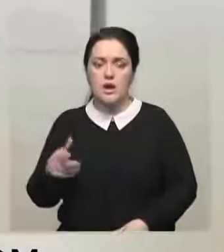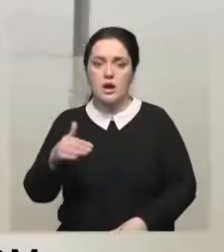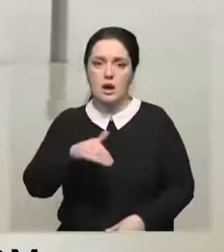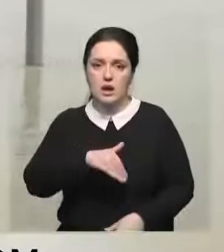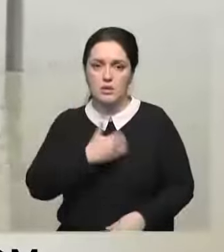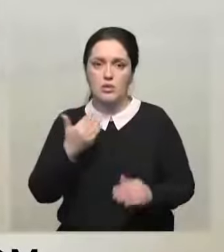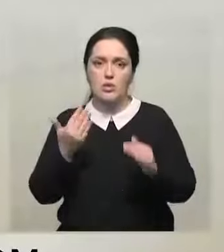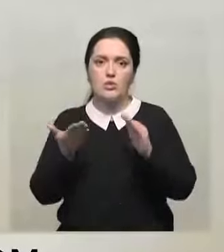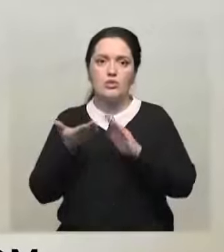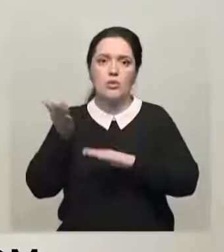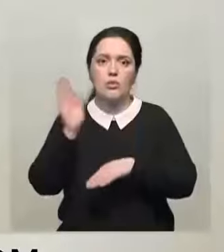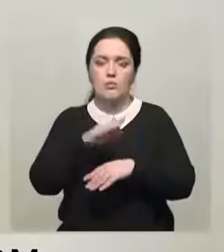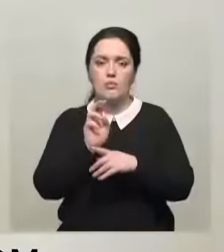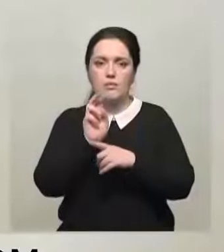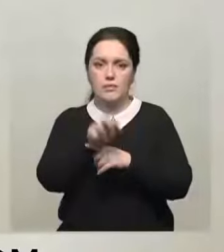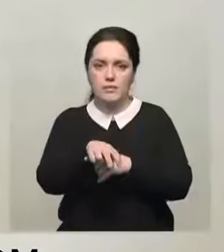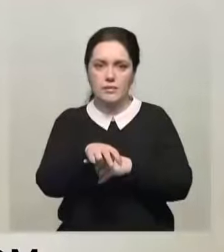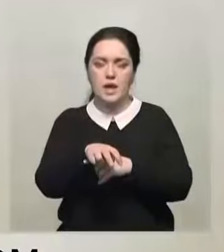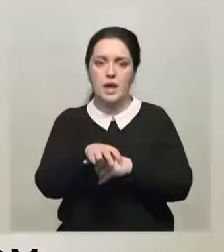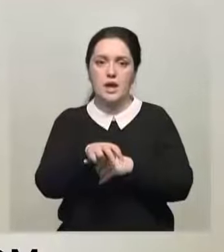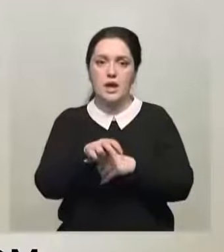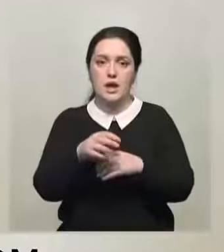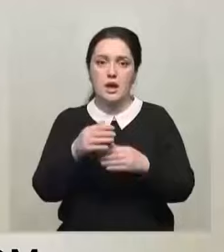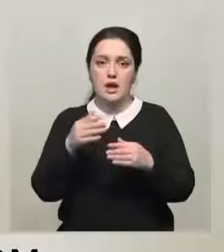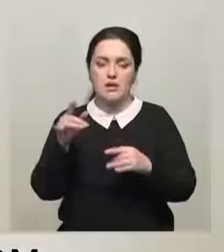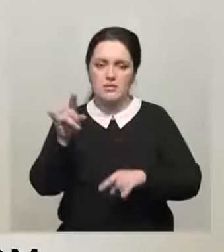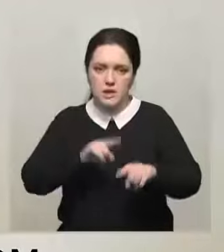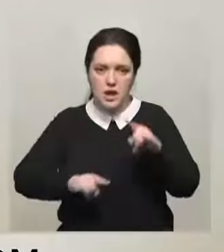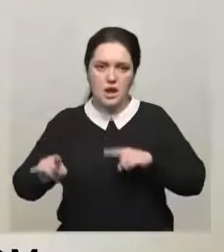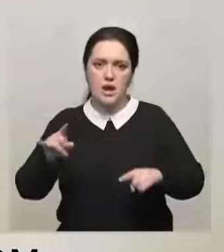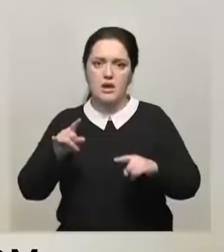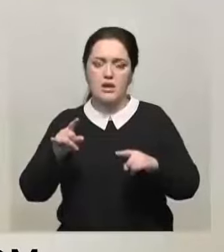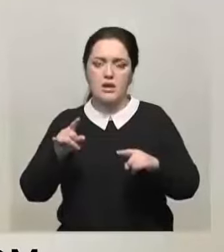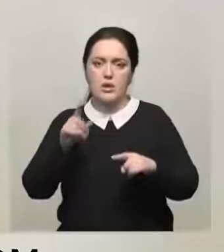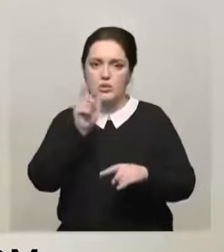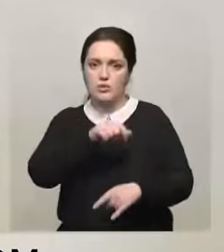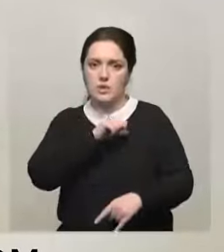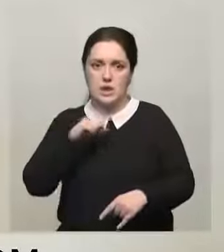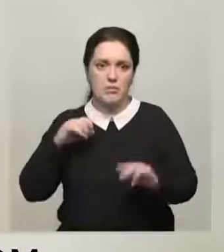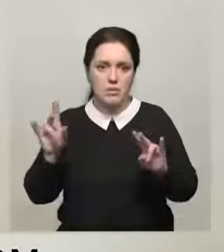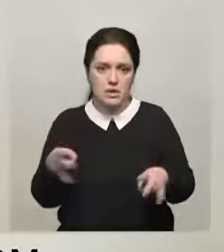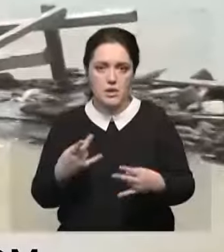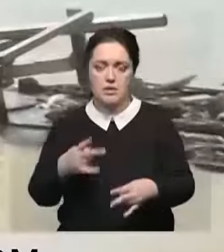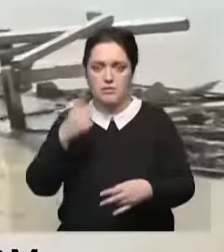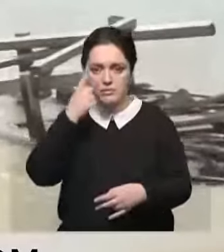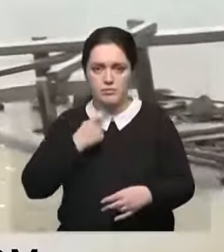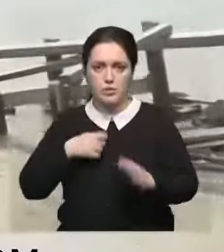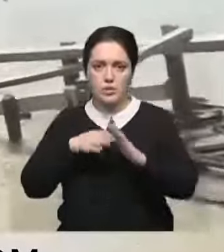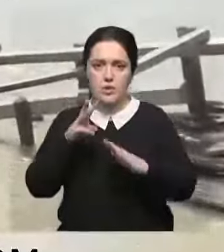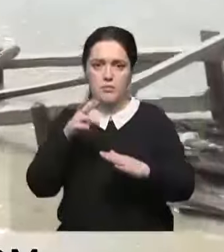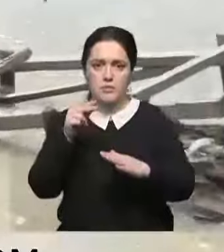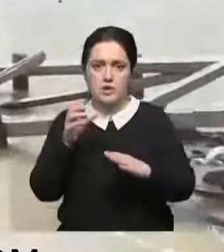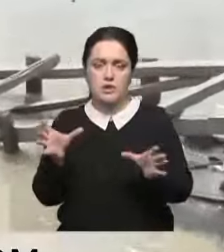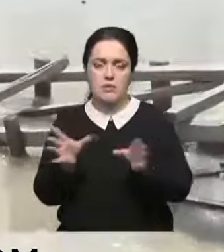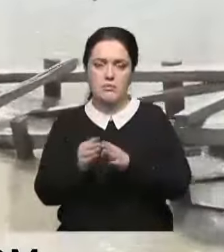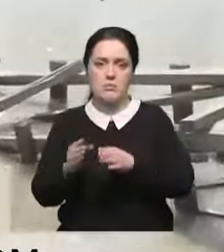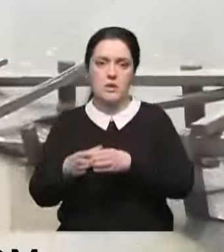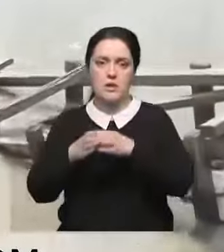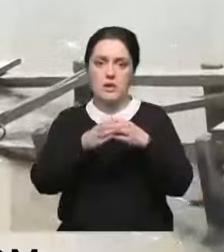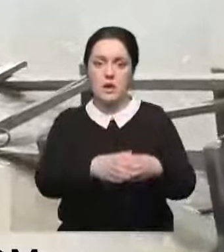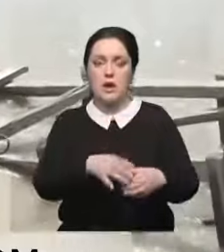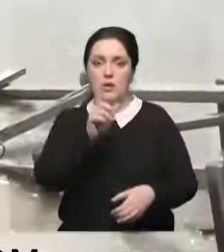хотят попасть в свои затопленные дома. Настоятельно просим людей не делать этого самостоятельно. Однако